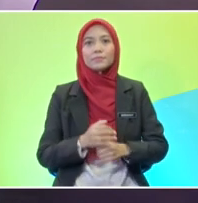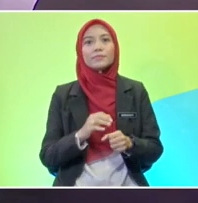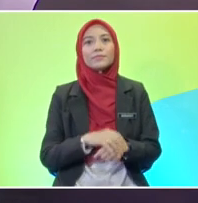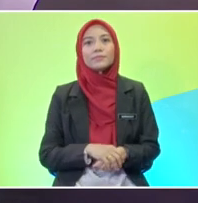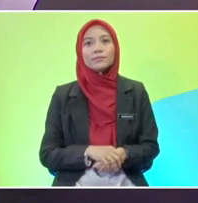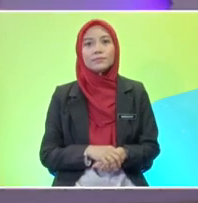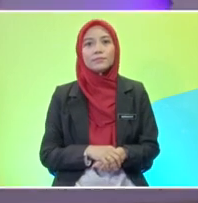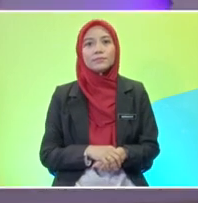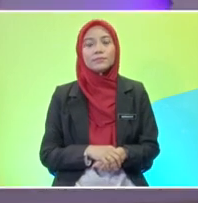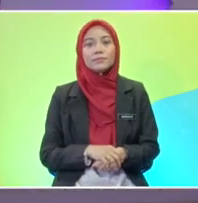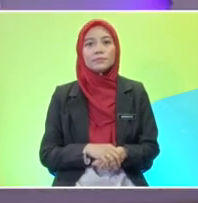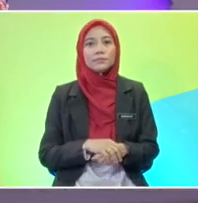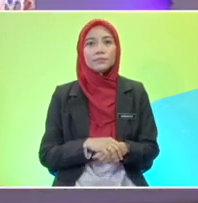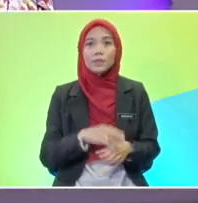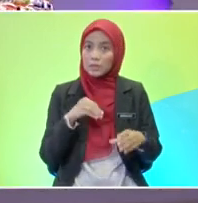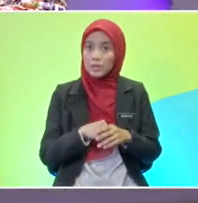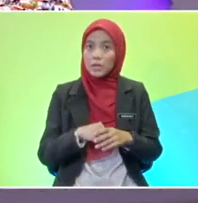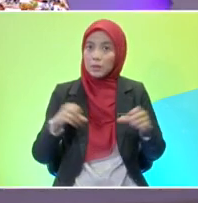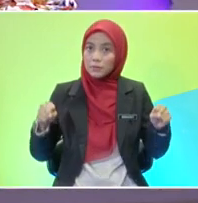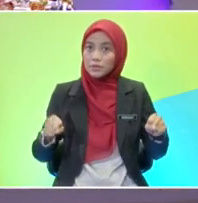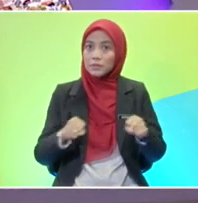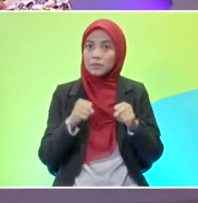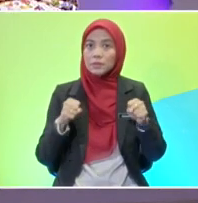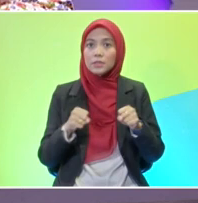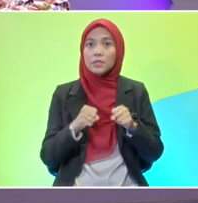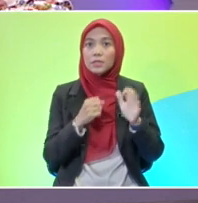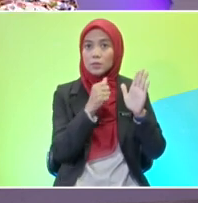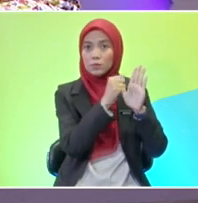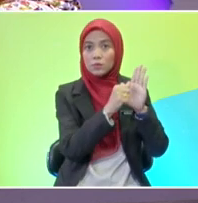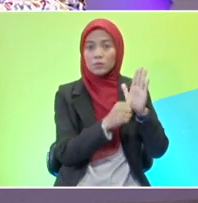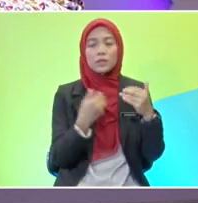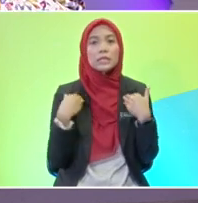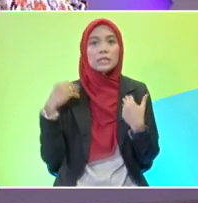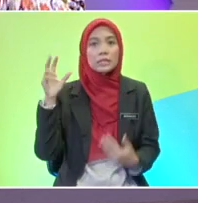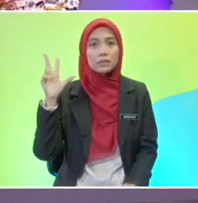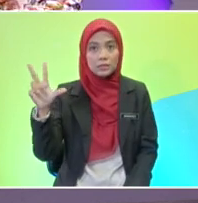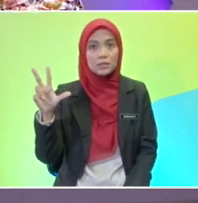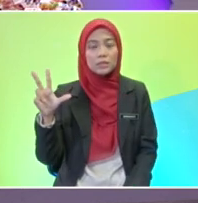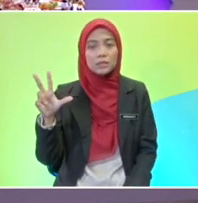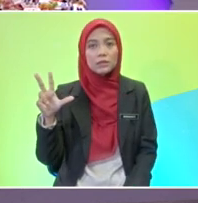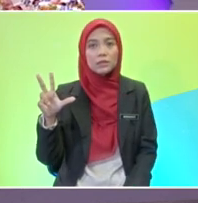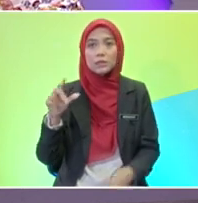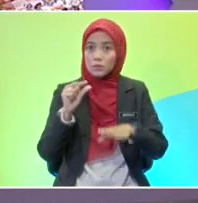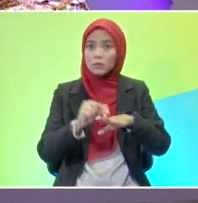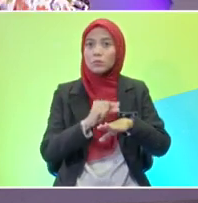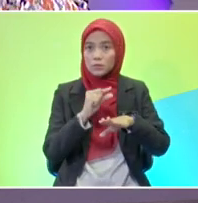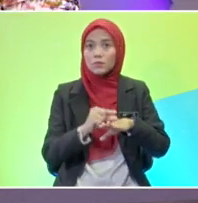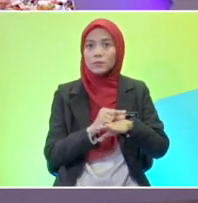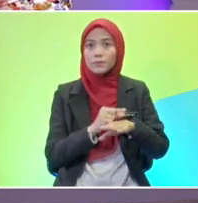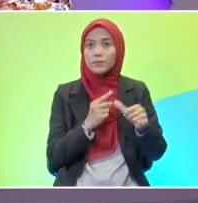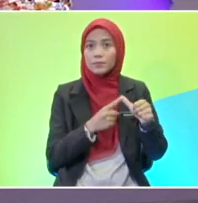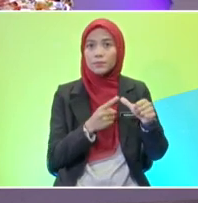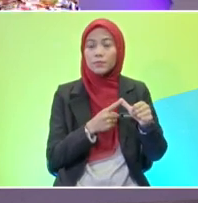dalam seni dalam seni ukiran terdapat tiga motif yang biasa digunakan oleh pihak pengukir yang pertama adalah motif